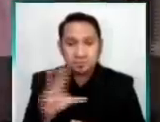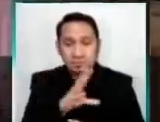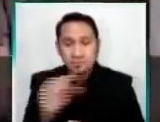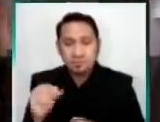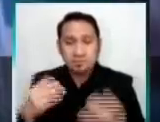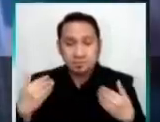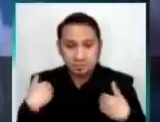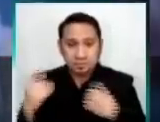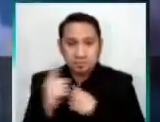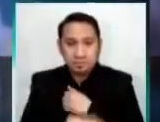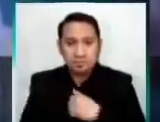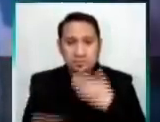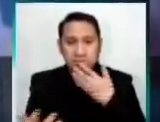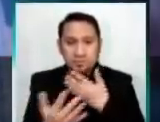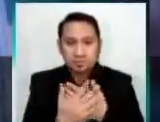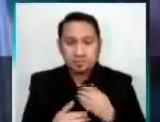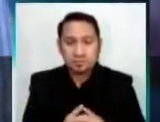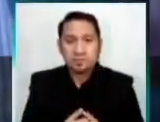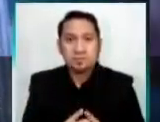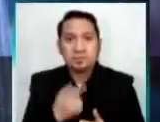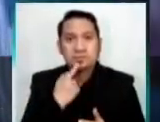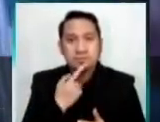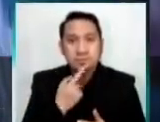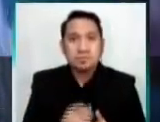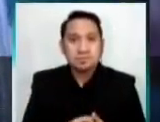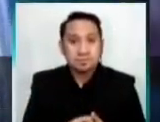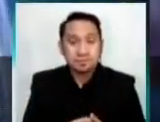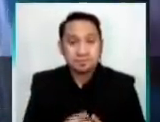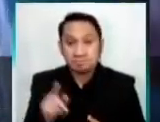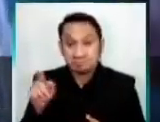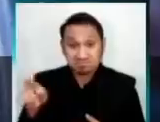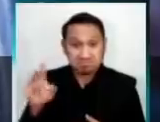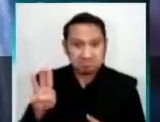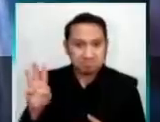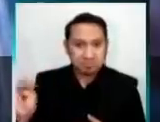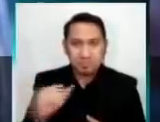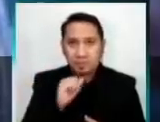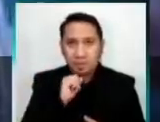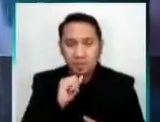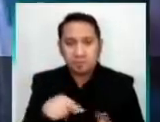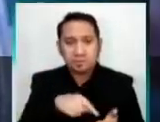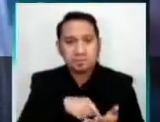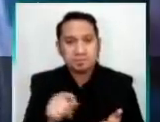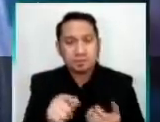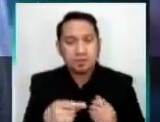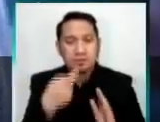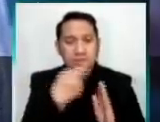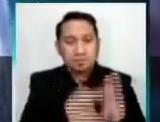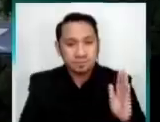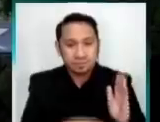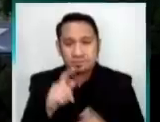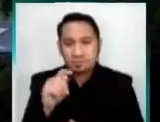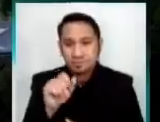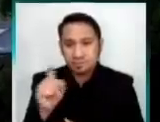pagkakakulong. Punto rin ng petitioner, hindi umano binayaran ni Marcos ang tax at penalty matapos siyang mahatulang